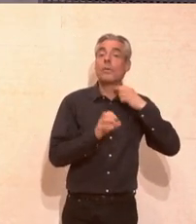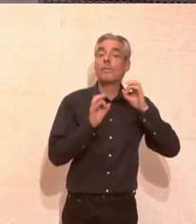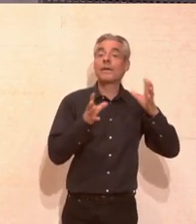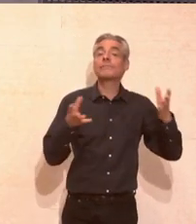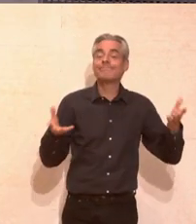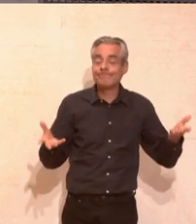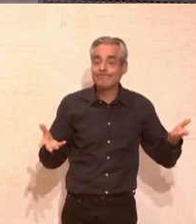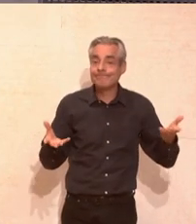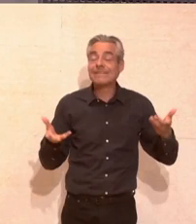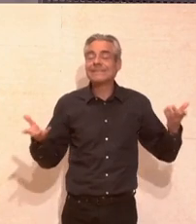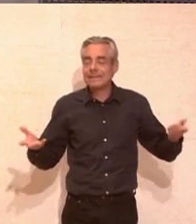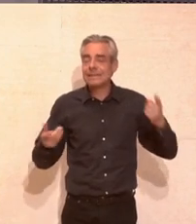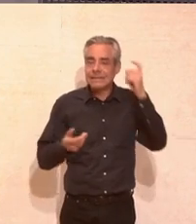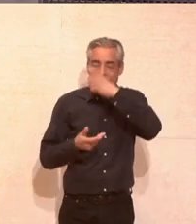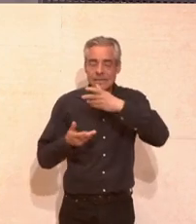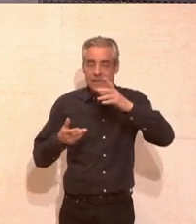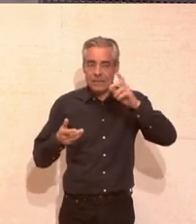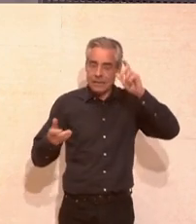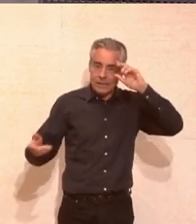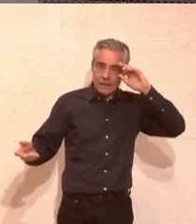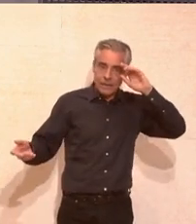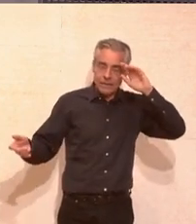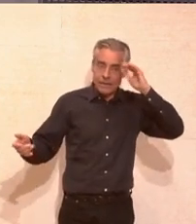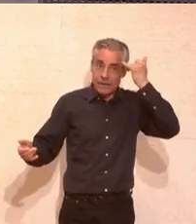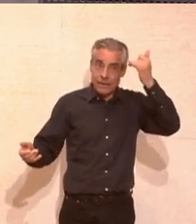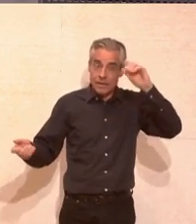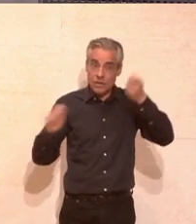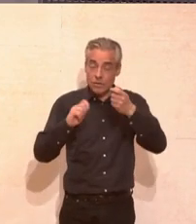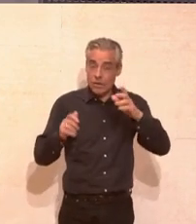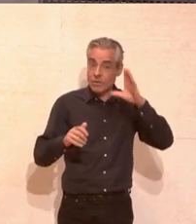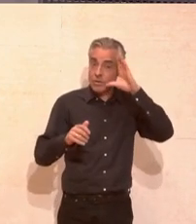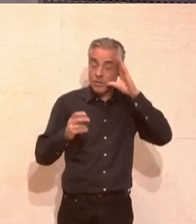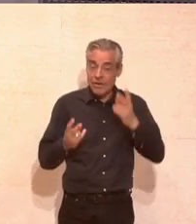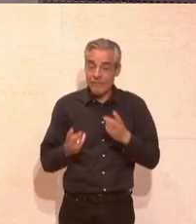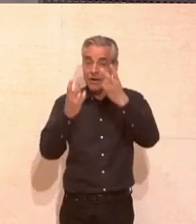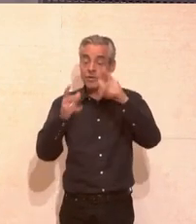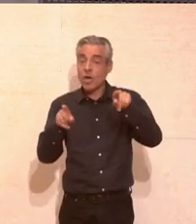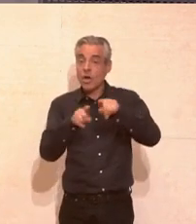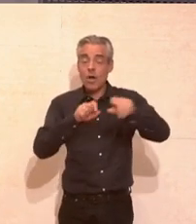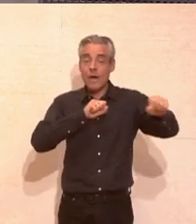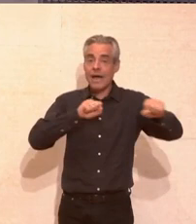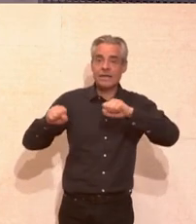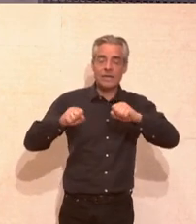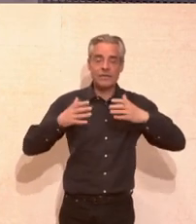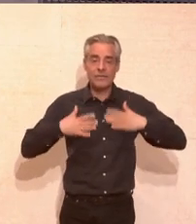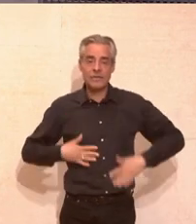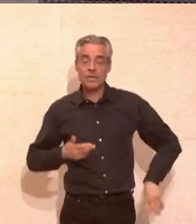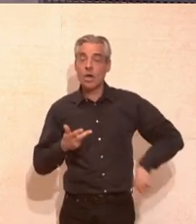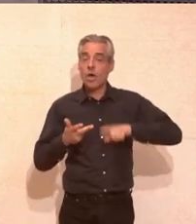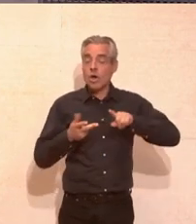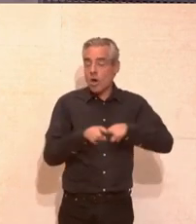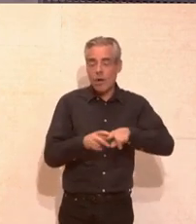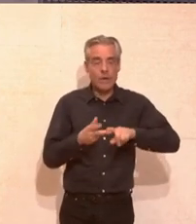un petit peu de mal à faire avancer ce concept pour que le sommeil soit valorisé comme l'activité physique, comme